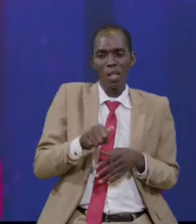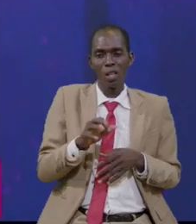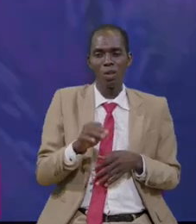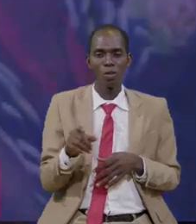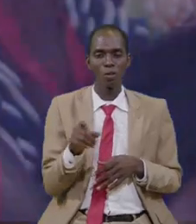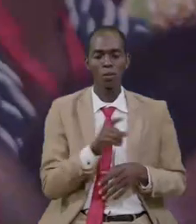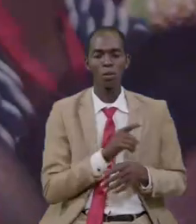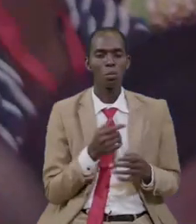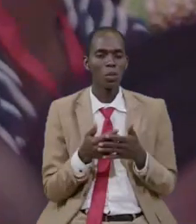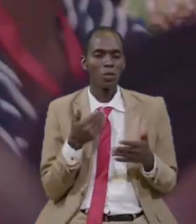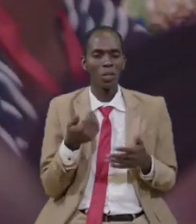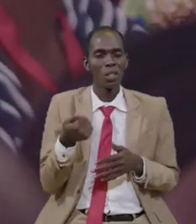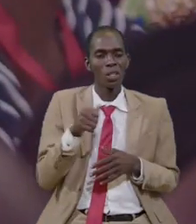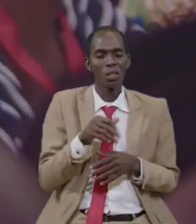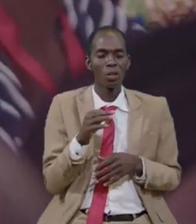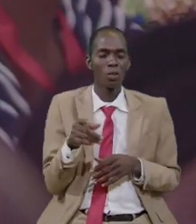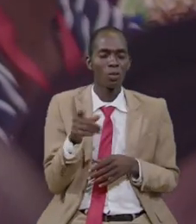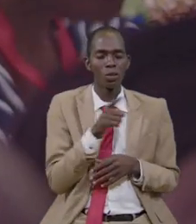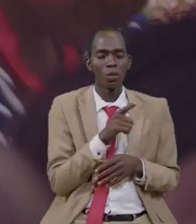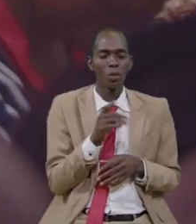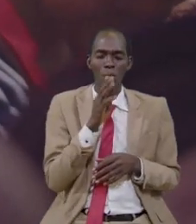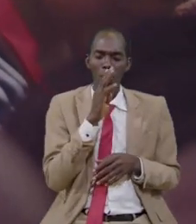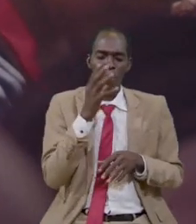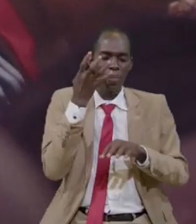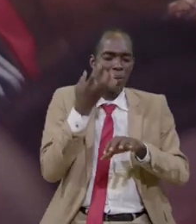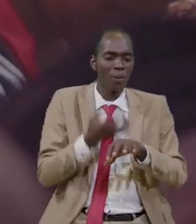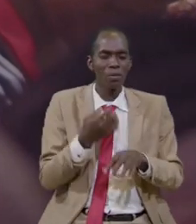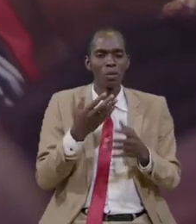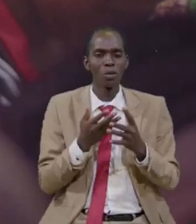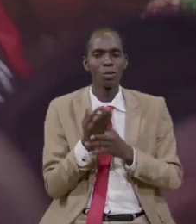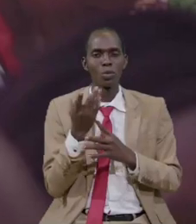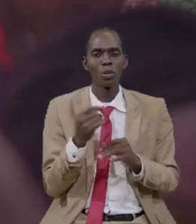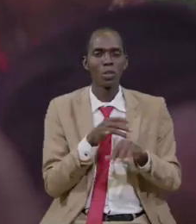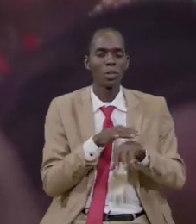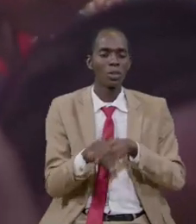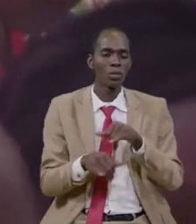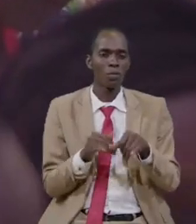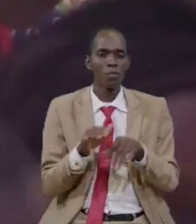De peur qu'aucun de vous ne s'endurcisse par la séduction du péché.